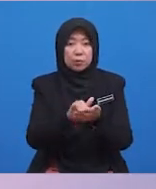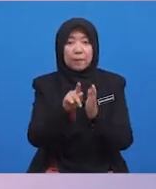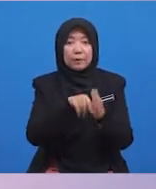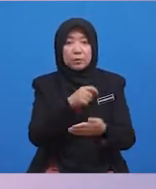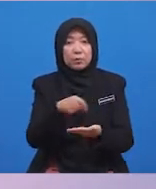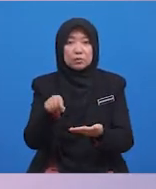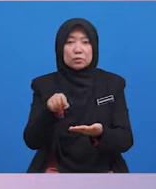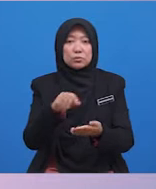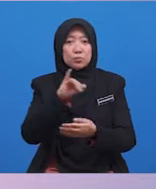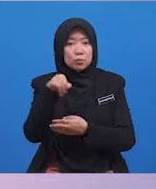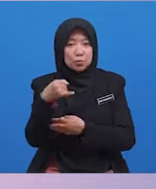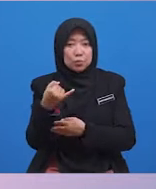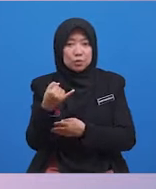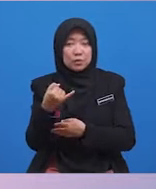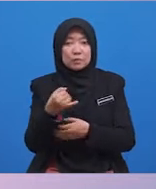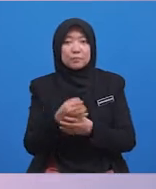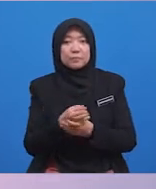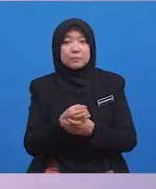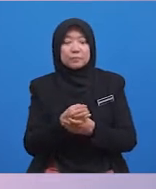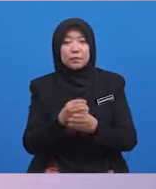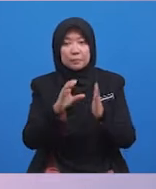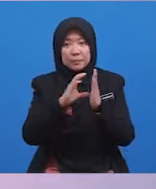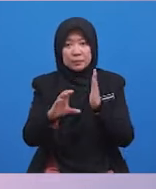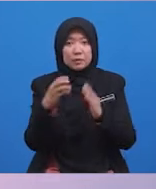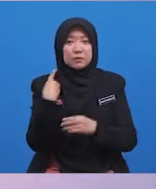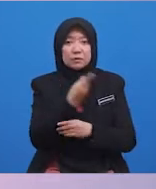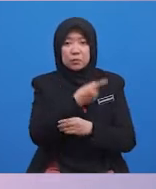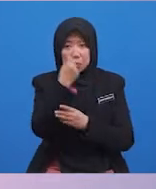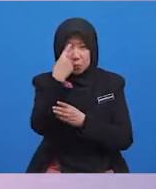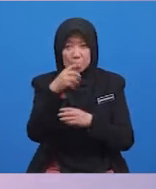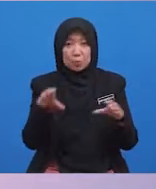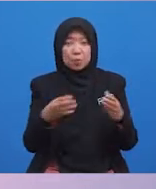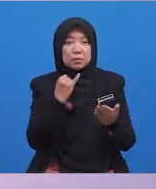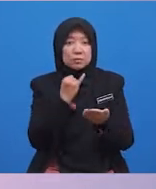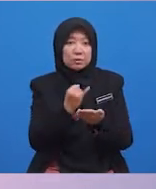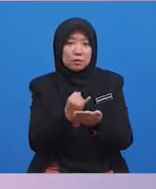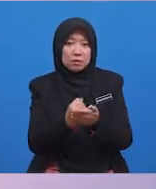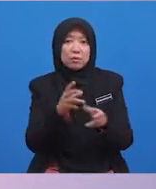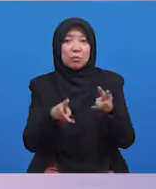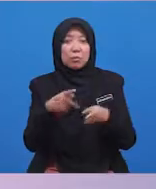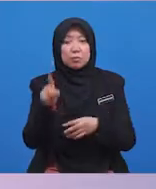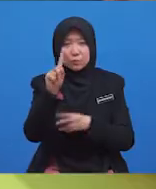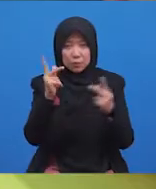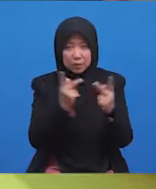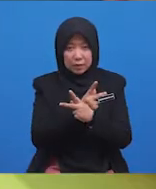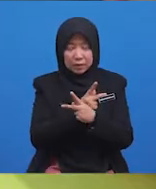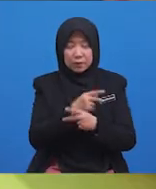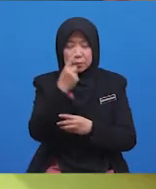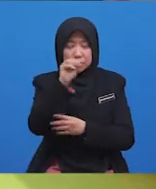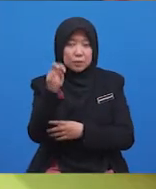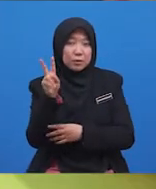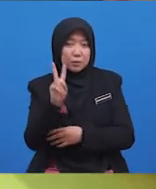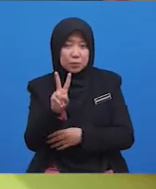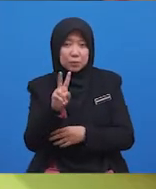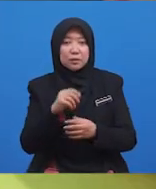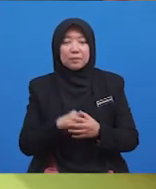juga turut menegah kita untuk melakukan perbuatan jahat walaupun sekali. Bagi soalan 2